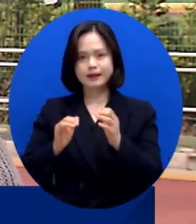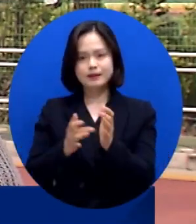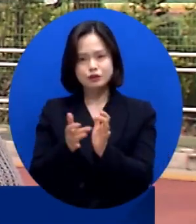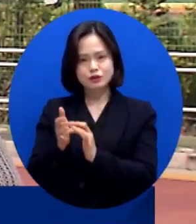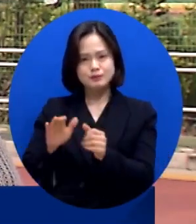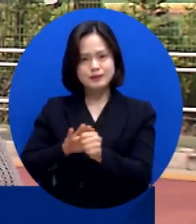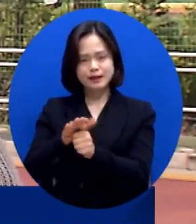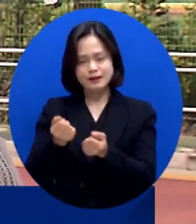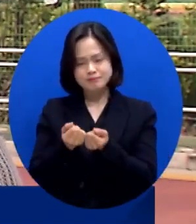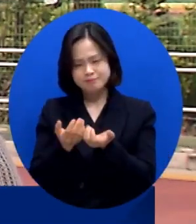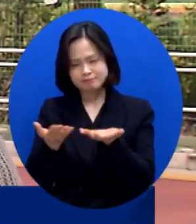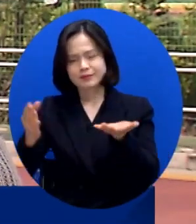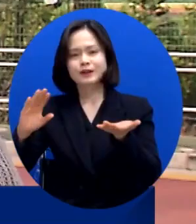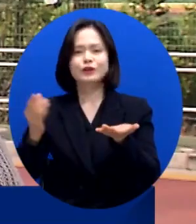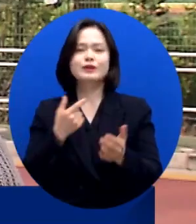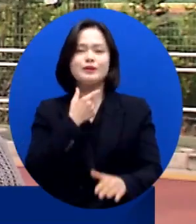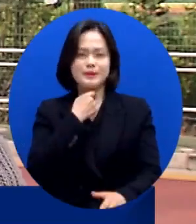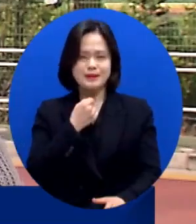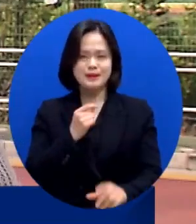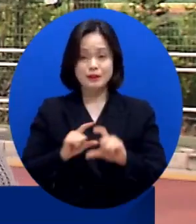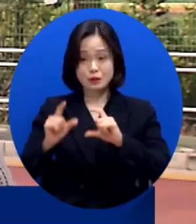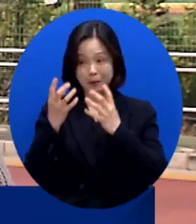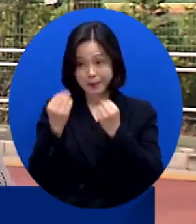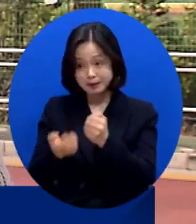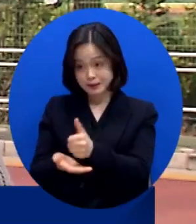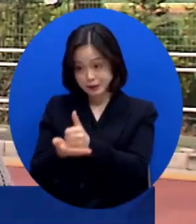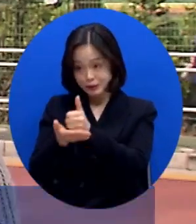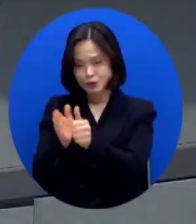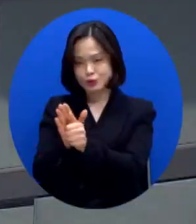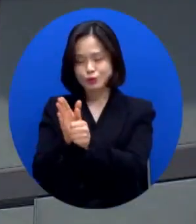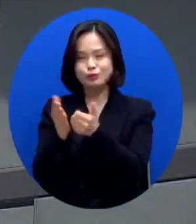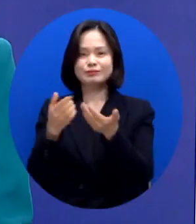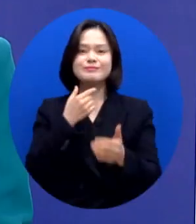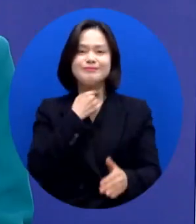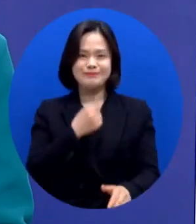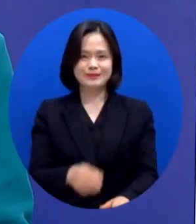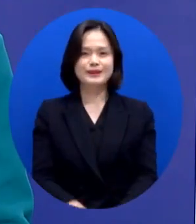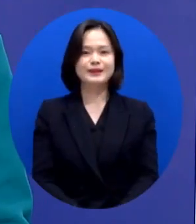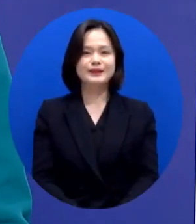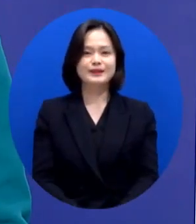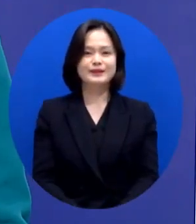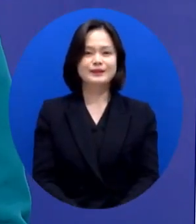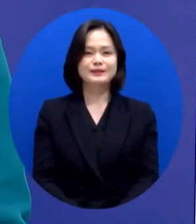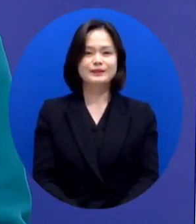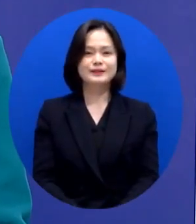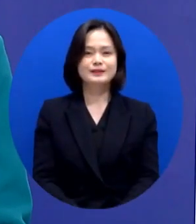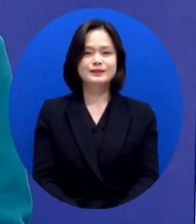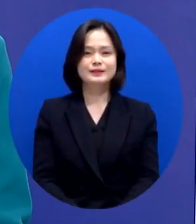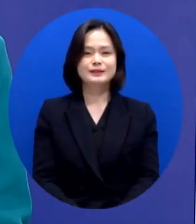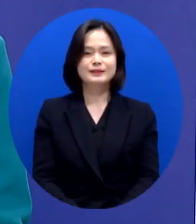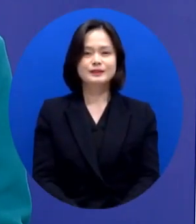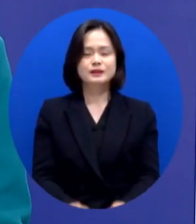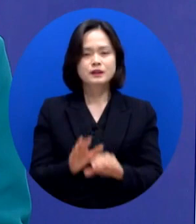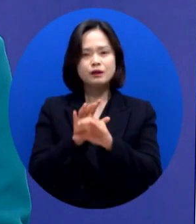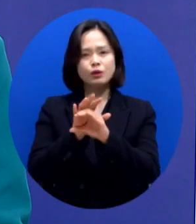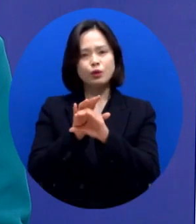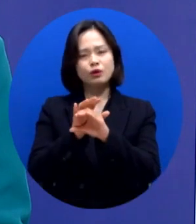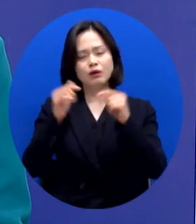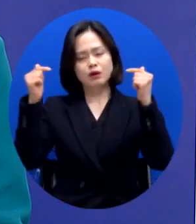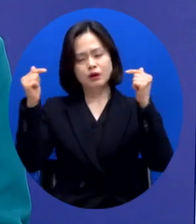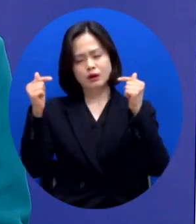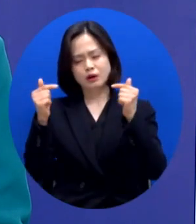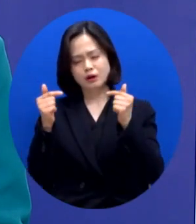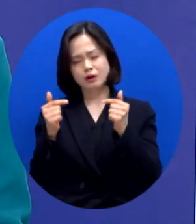좋겠습니다. 더 많이 돕고 더 많이 섬기겠습니다. 네, 쉽사리 끝나지 않는 이 코로나19의